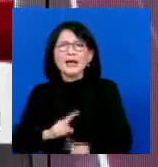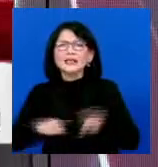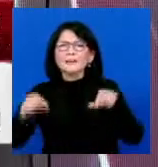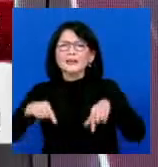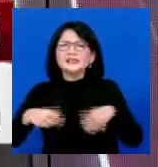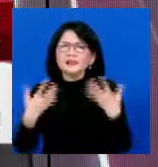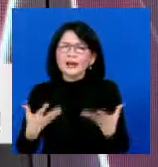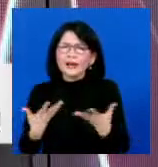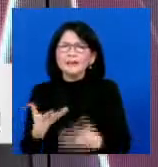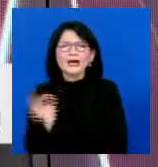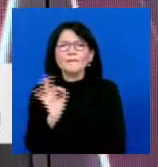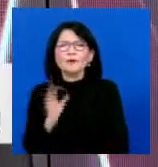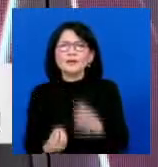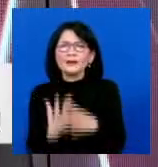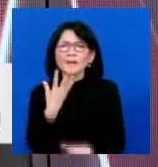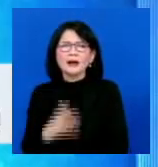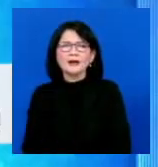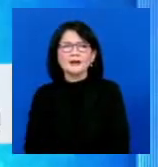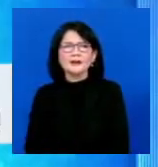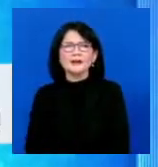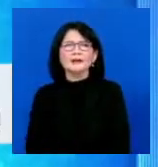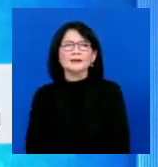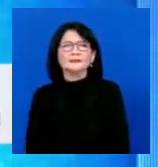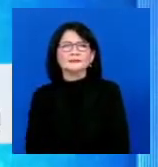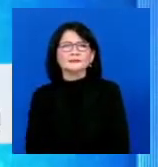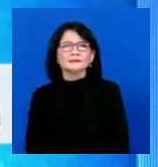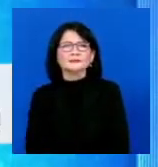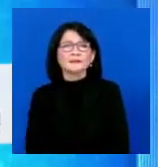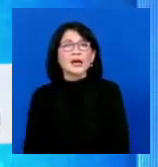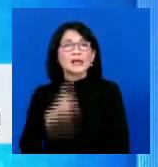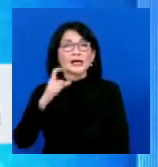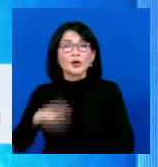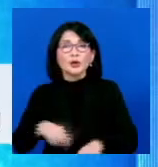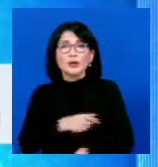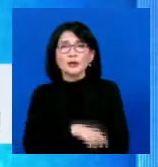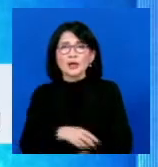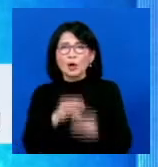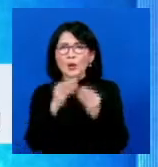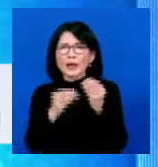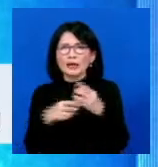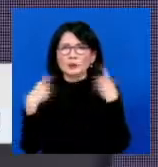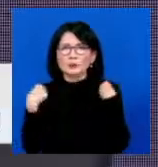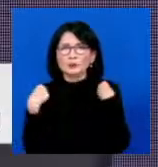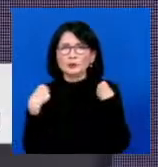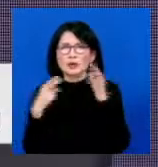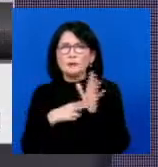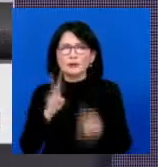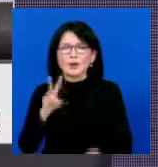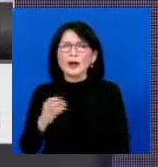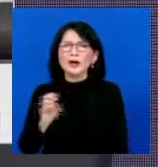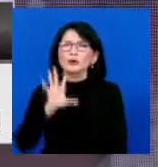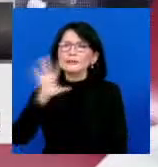daerah provinsi berkewenangan waktu habis bapak Selanjutnya kami persilakan untuk calon wakil gubernur nomor 2 untuk menanggapi waktu anda 1 menit